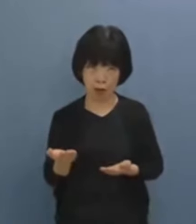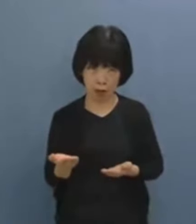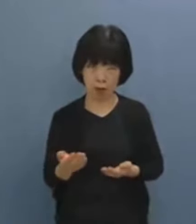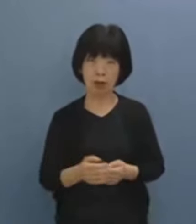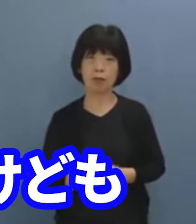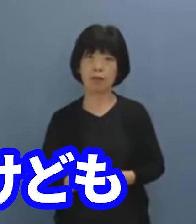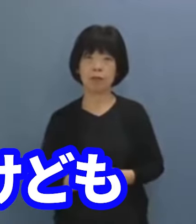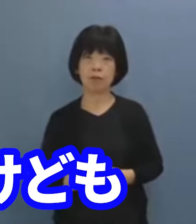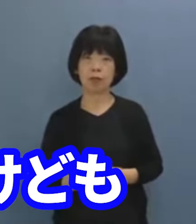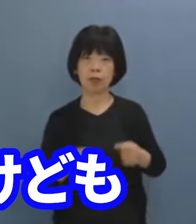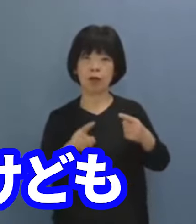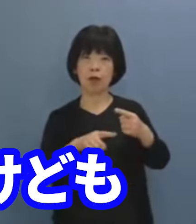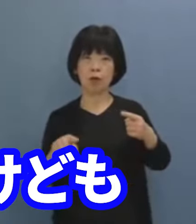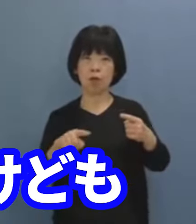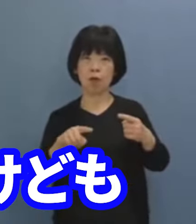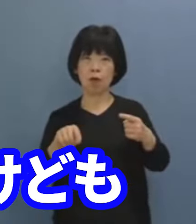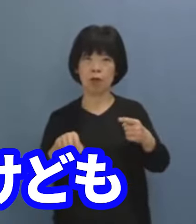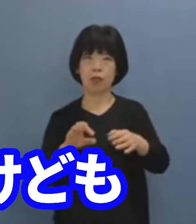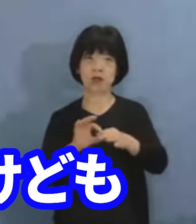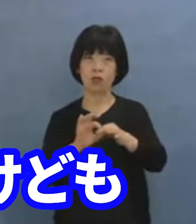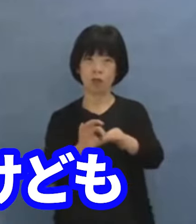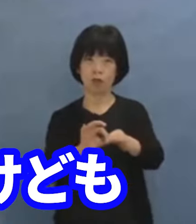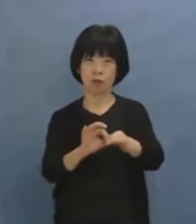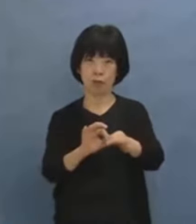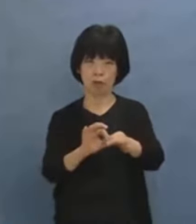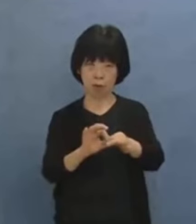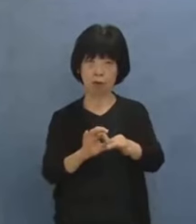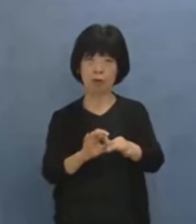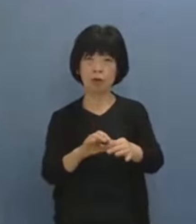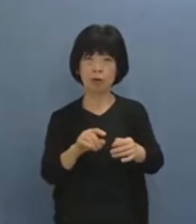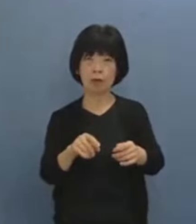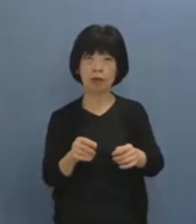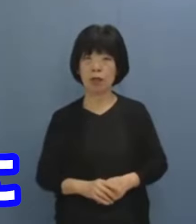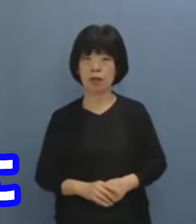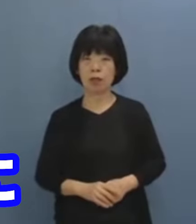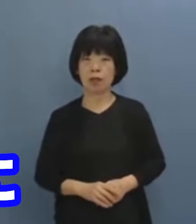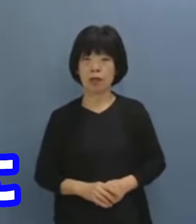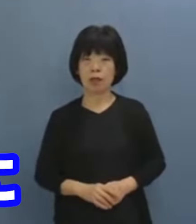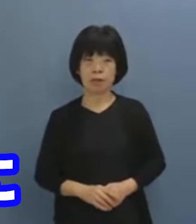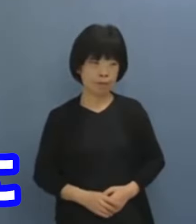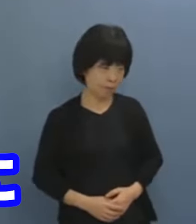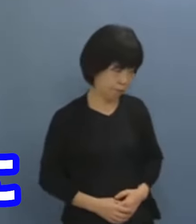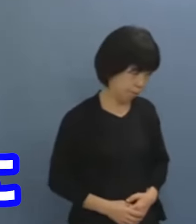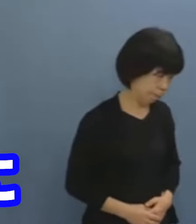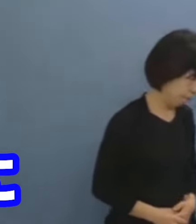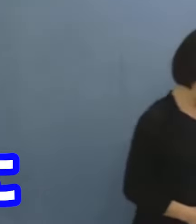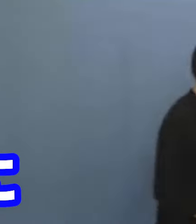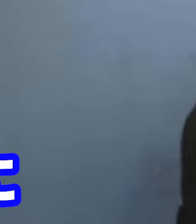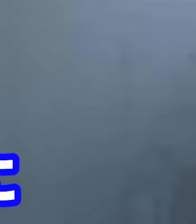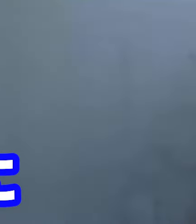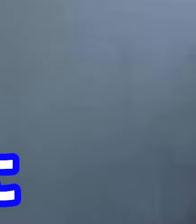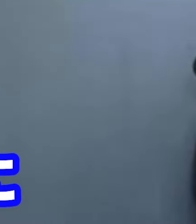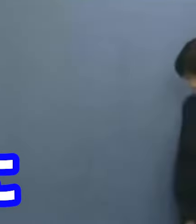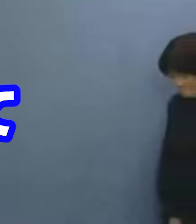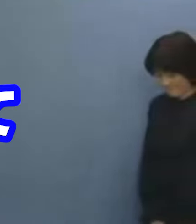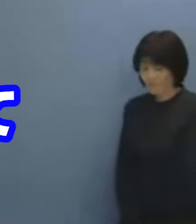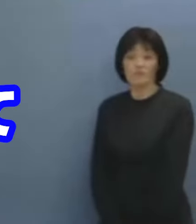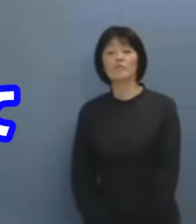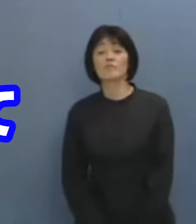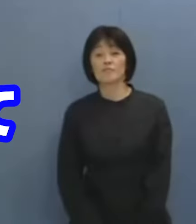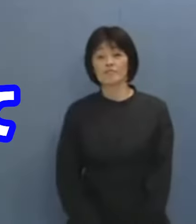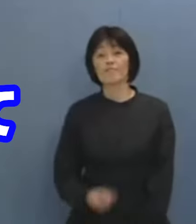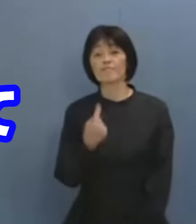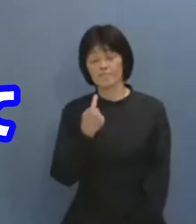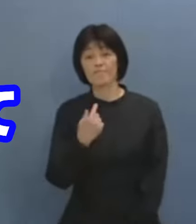報と、まあ、処分の関係だと思いますけども、まあ、私としては前回同様に、出